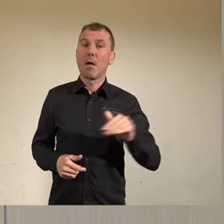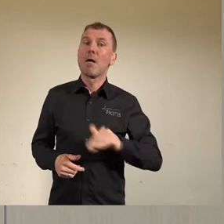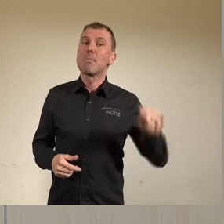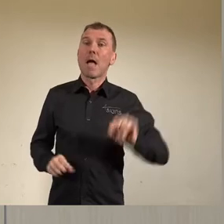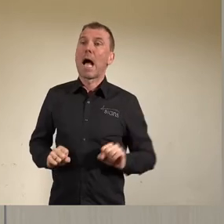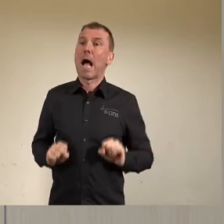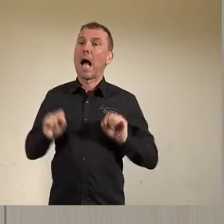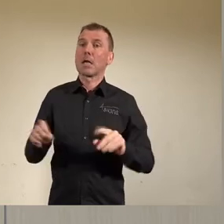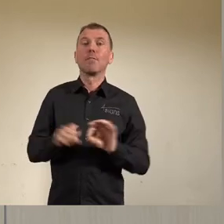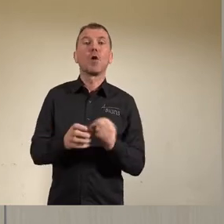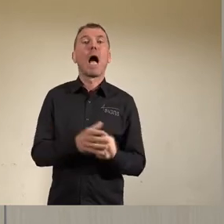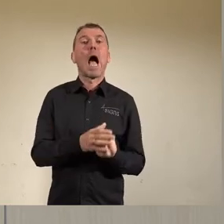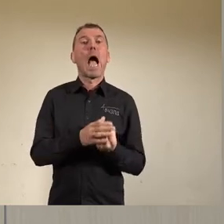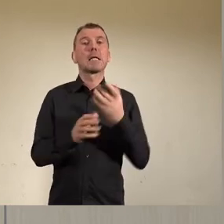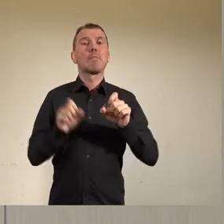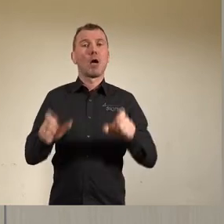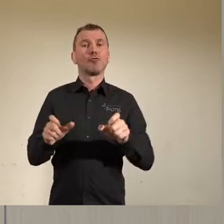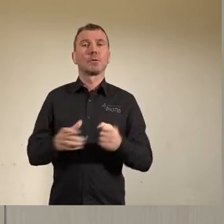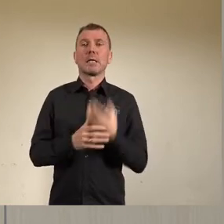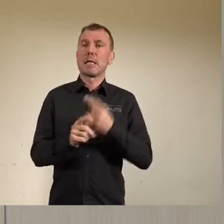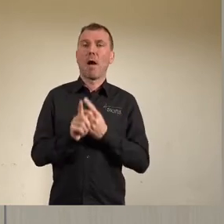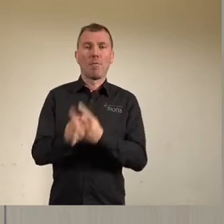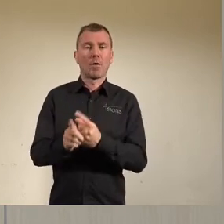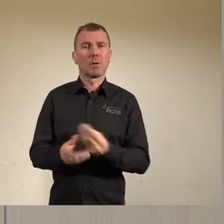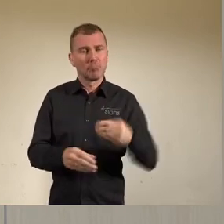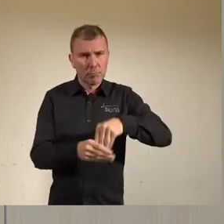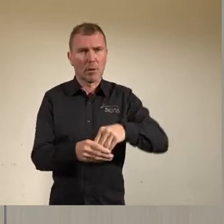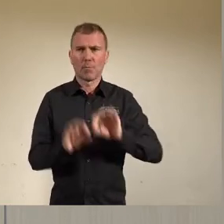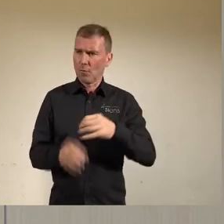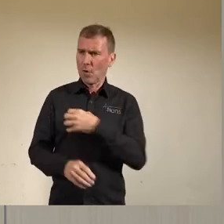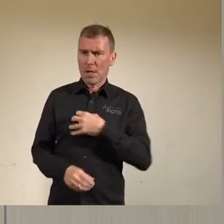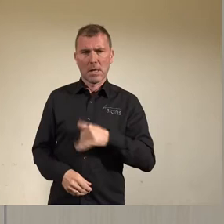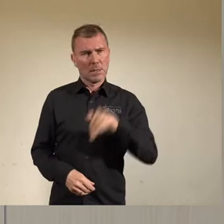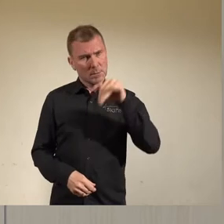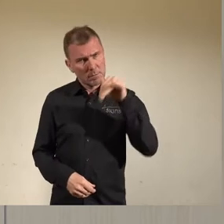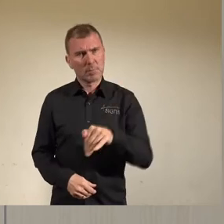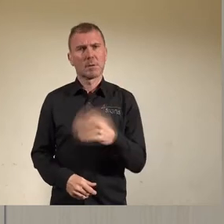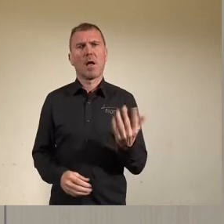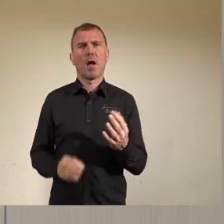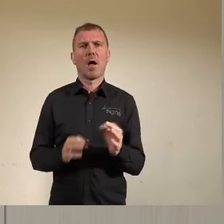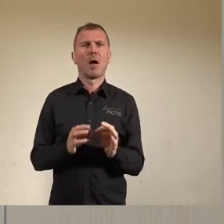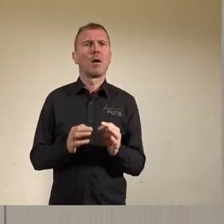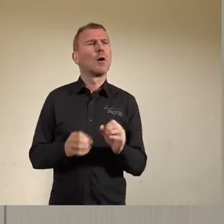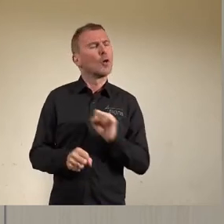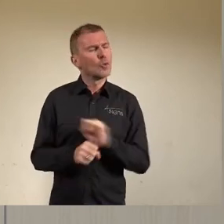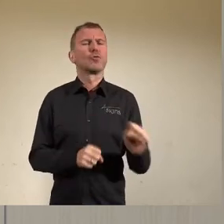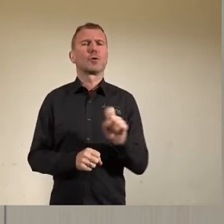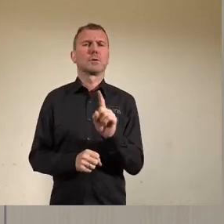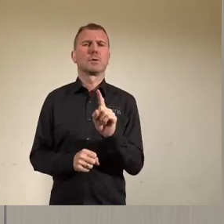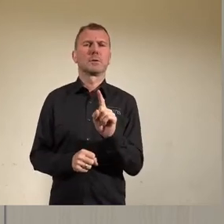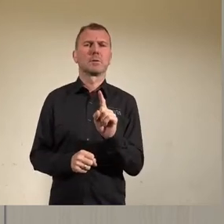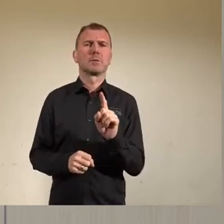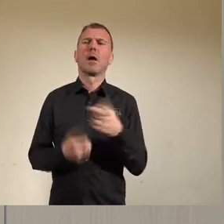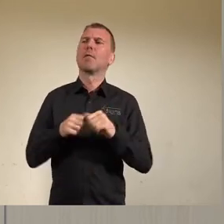für Klimaschutz und Klimafolgenschutz mittragen können. Ich freue mich, dass wir für Dresden trotz des Schneckentempos